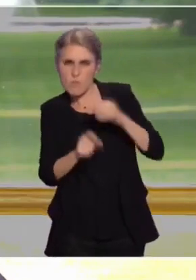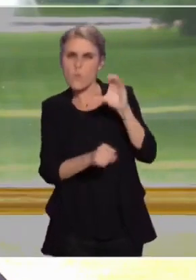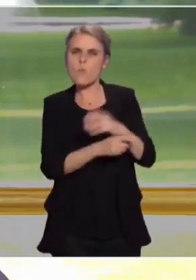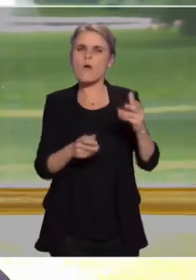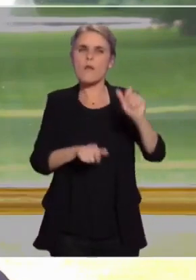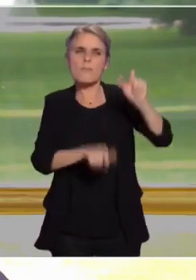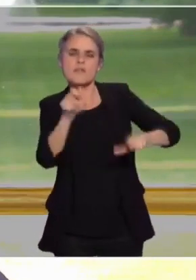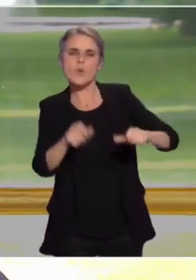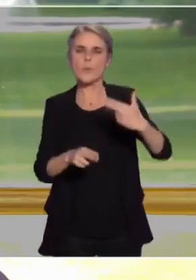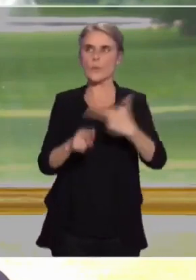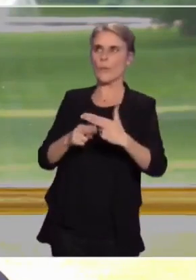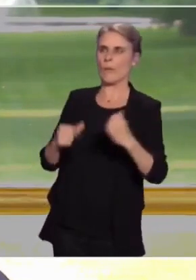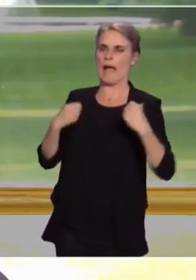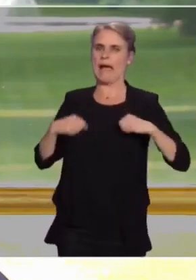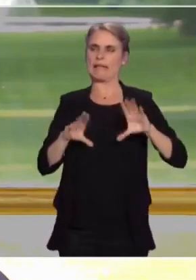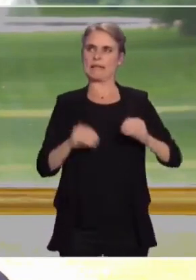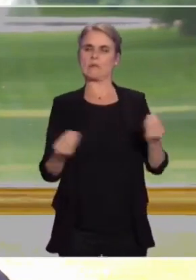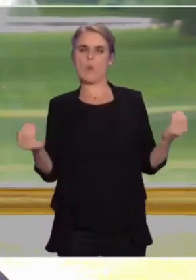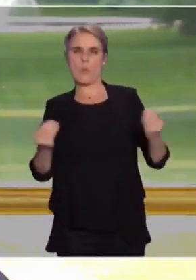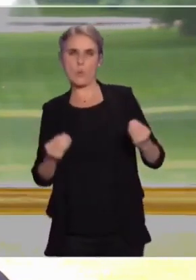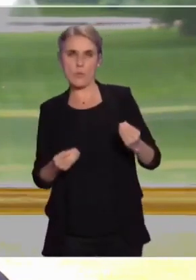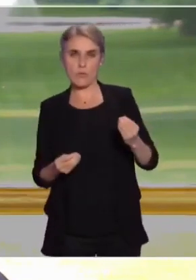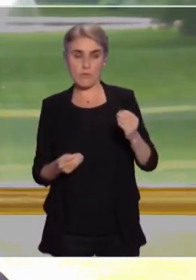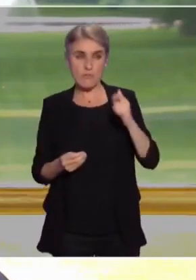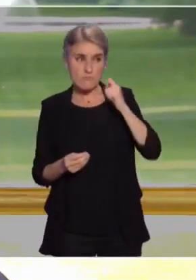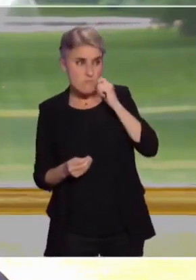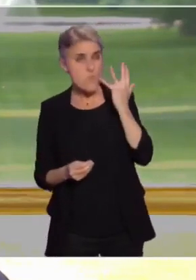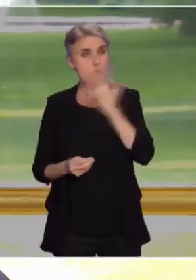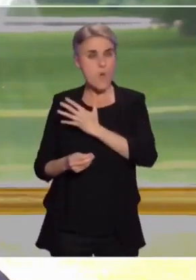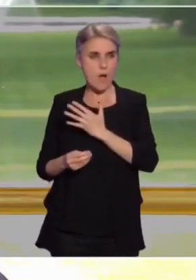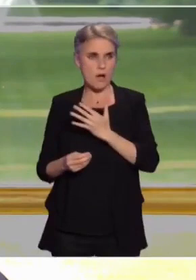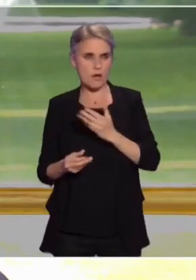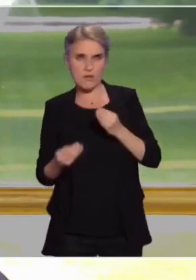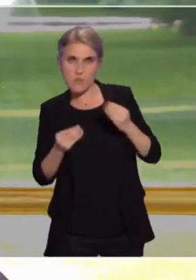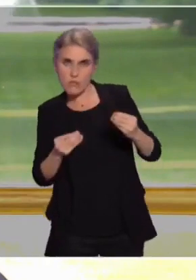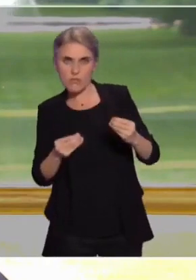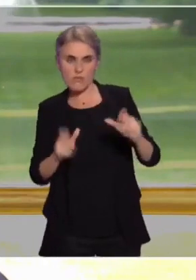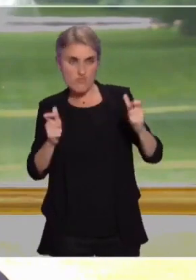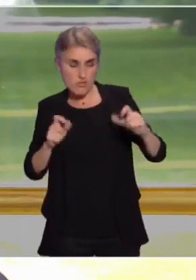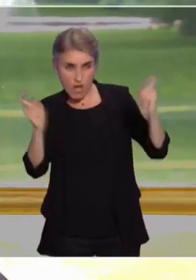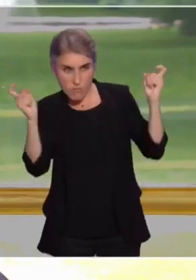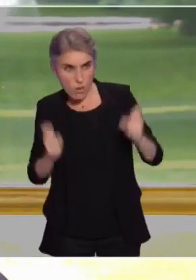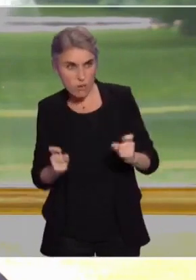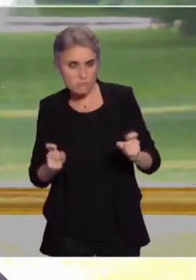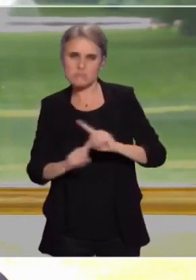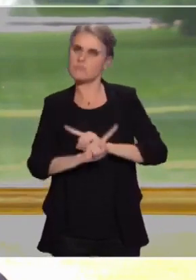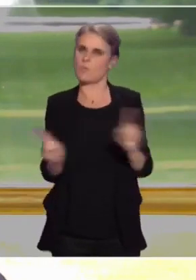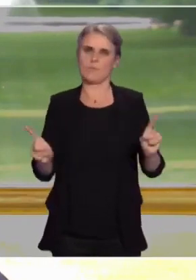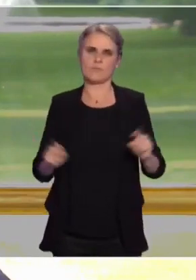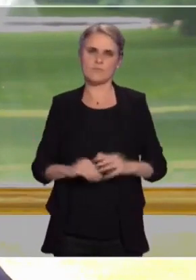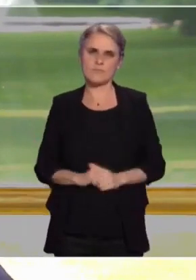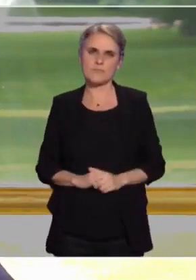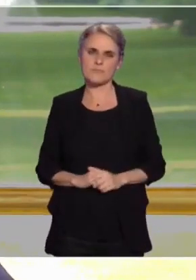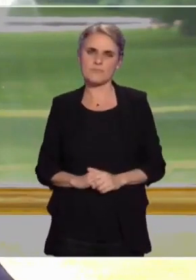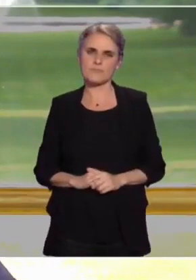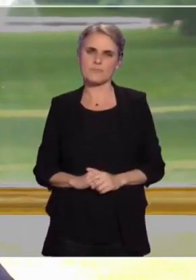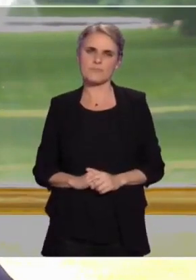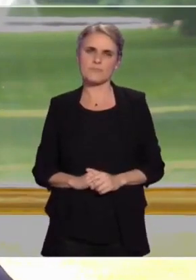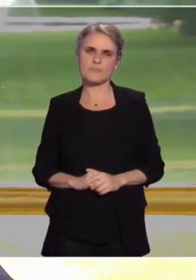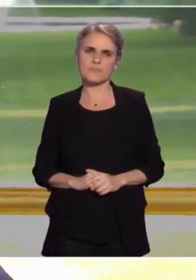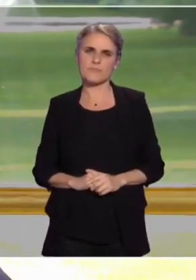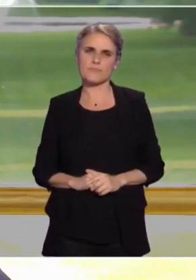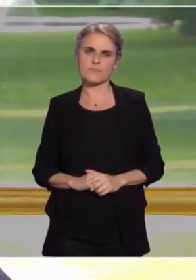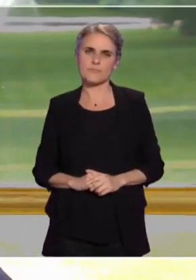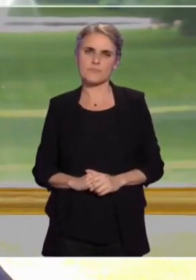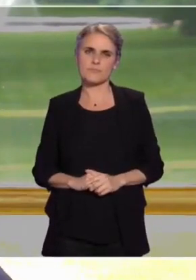de peau réduisent encore trop souvent dans notre pays les chances que chacun doit avoir nous